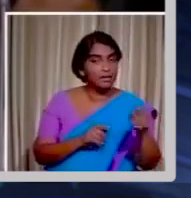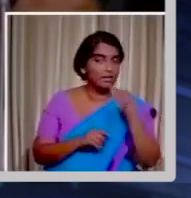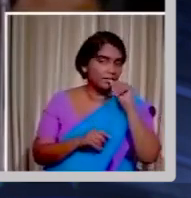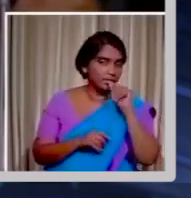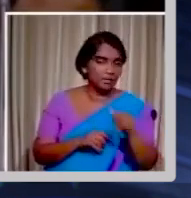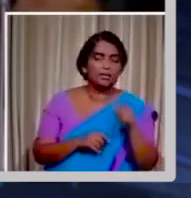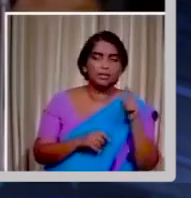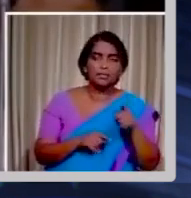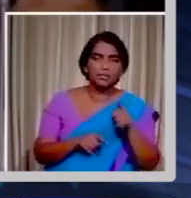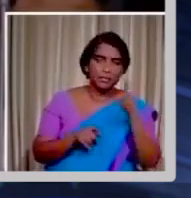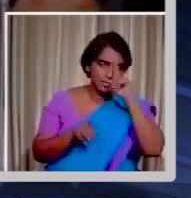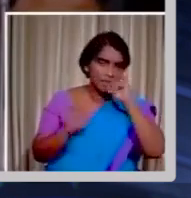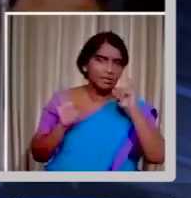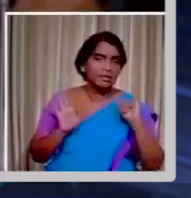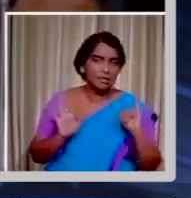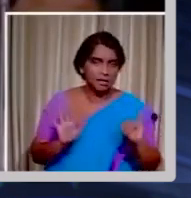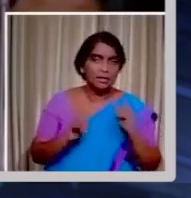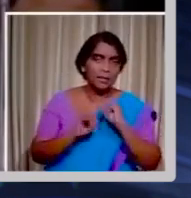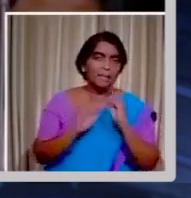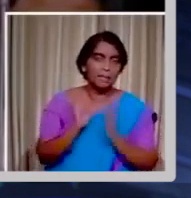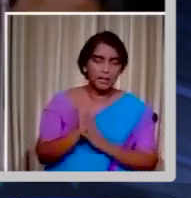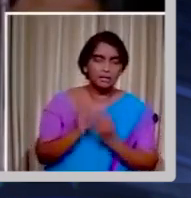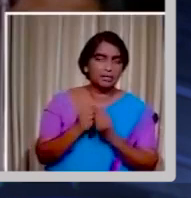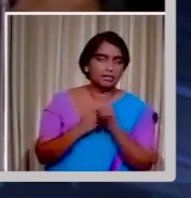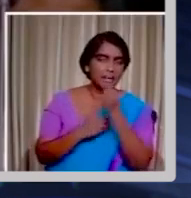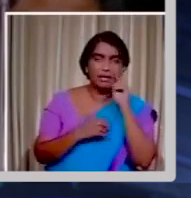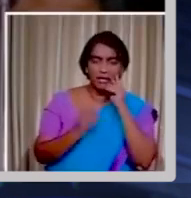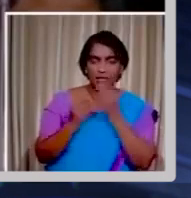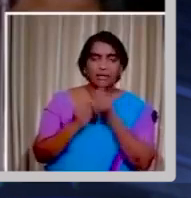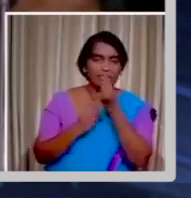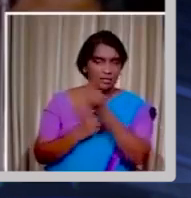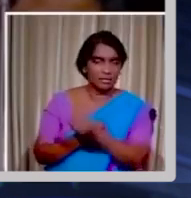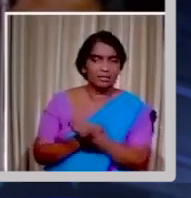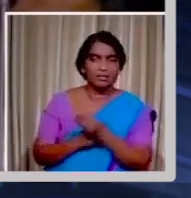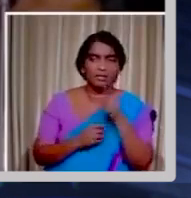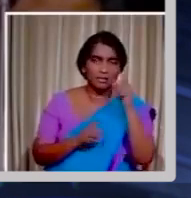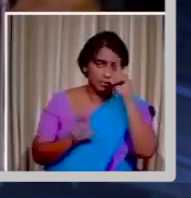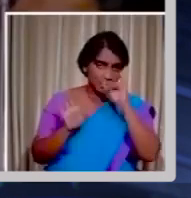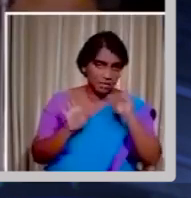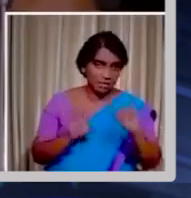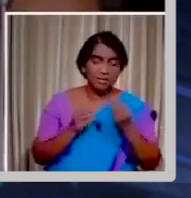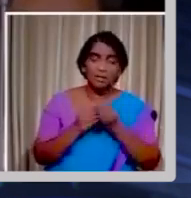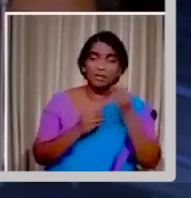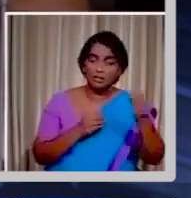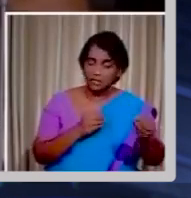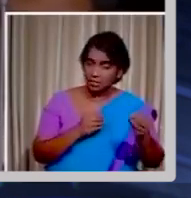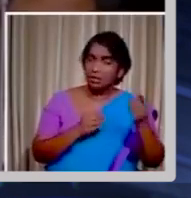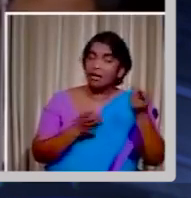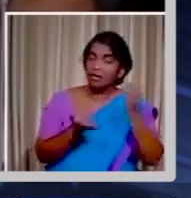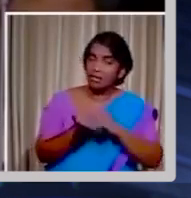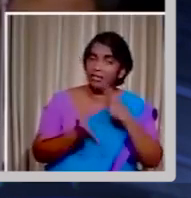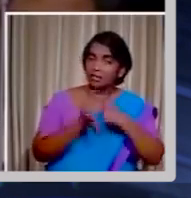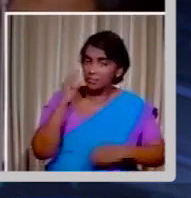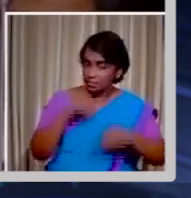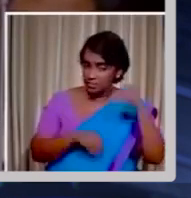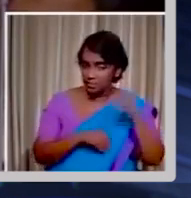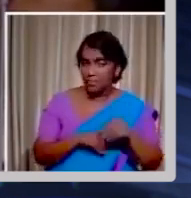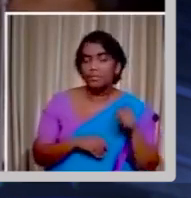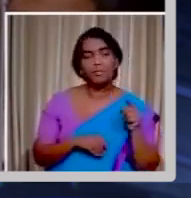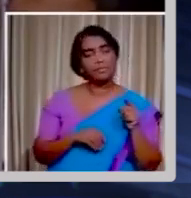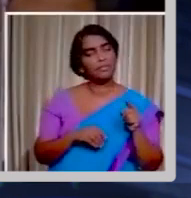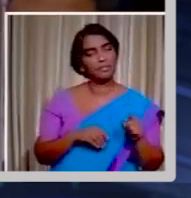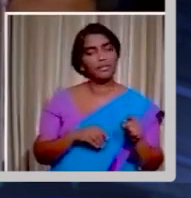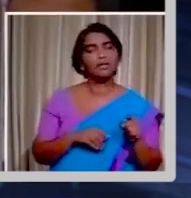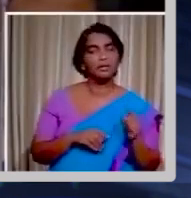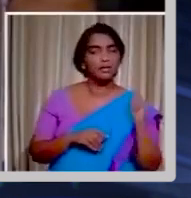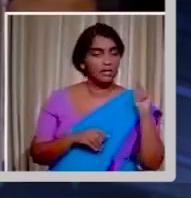வந்தடைந்த 30,000 மெட்ரிக் டன் சூப்பர் டீசல் கப்பலில் இருந்து தரையிறக்கும் பணிகள் இன்று இடம்பெறவுள்ளதாக எரிசக்தி அமைச்சர் தெரிவித்துள்ளார். மேலும்